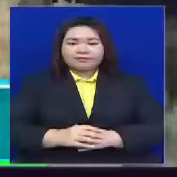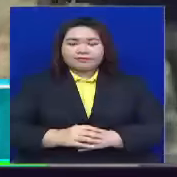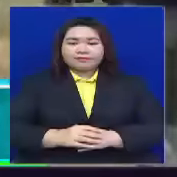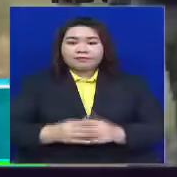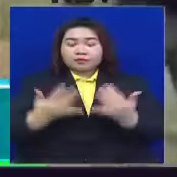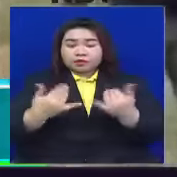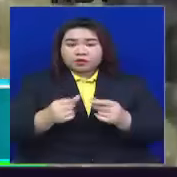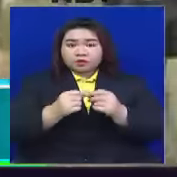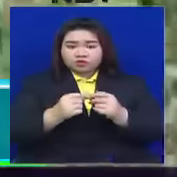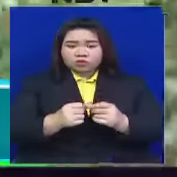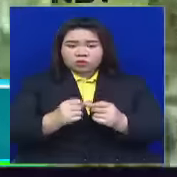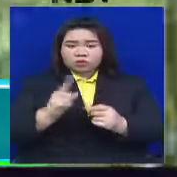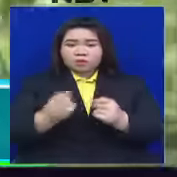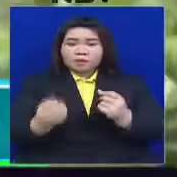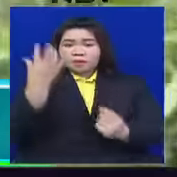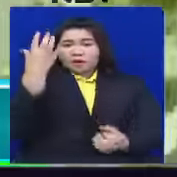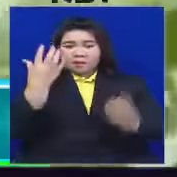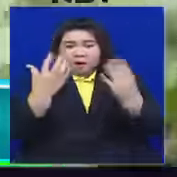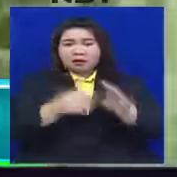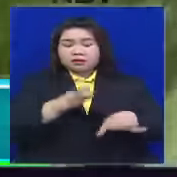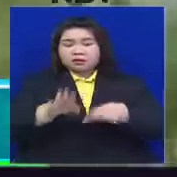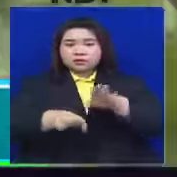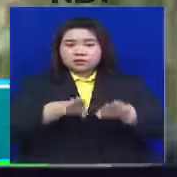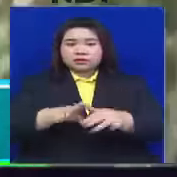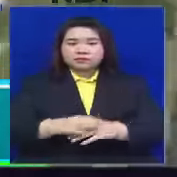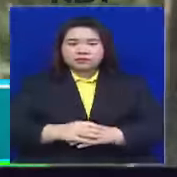และก็วางแผนเมื่อเช้าเนี่ยอยู่ประมาณ